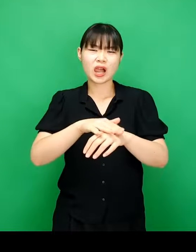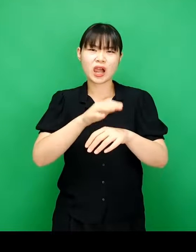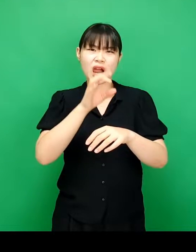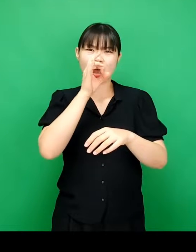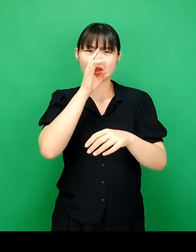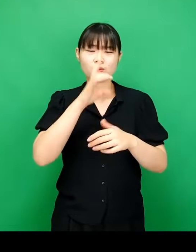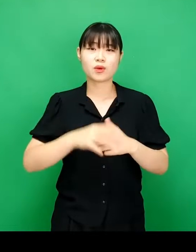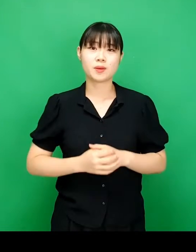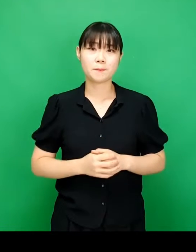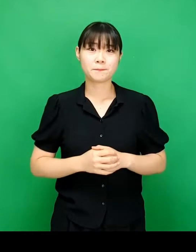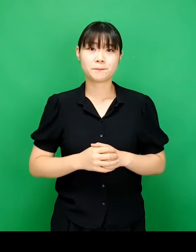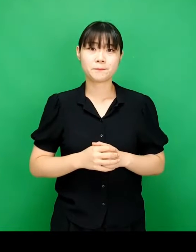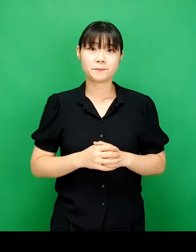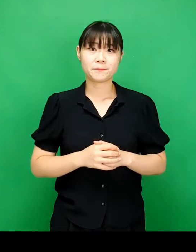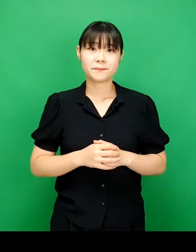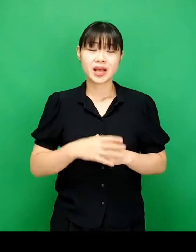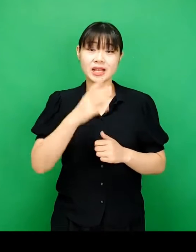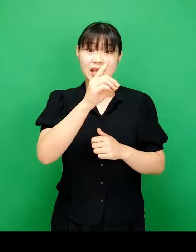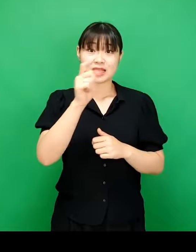수 있습니다.